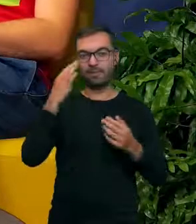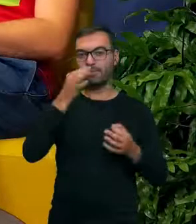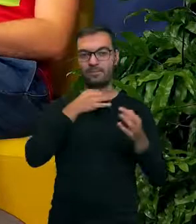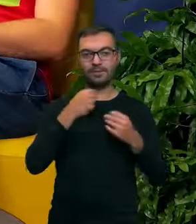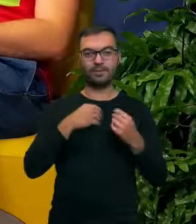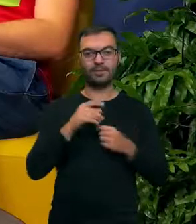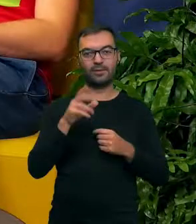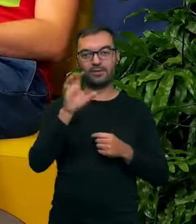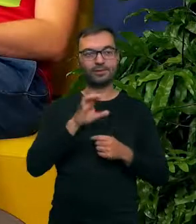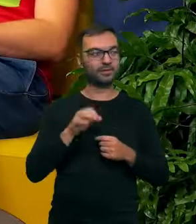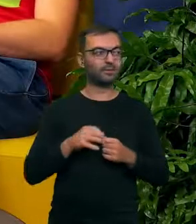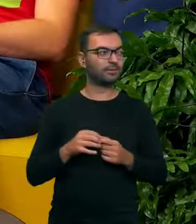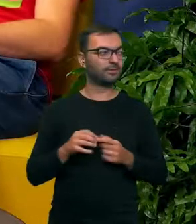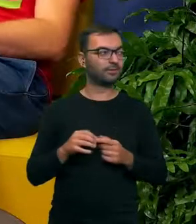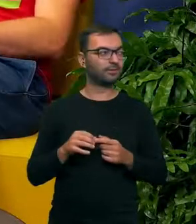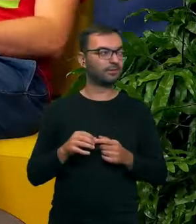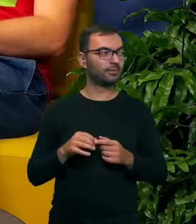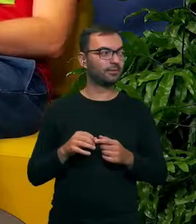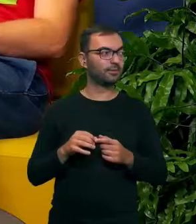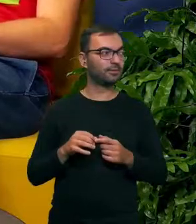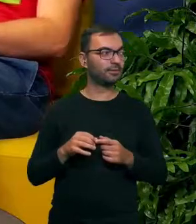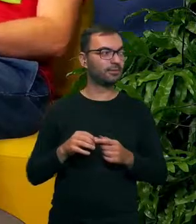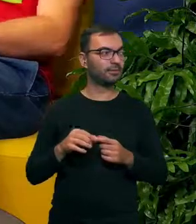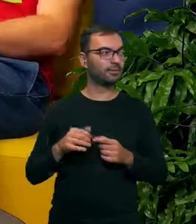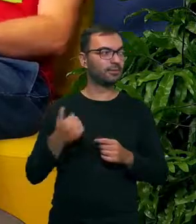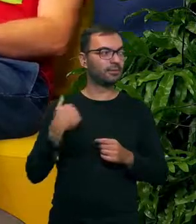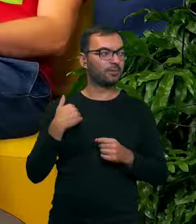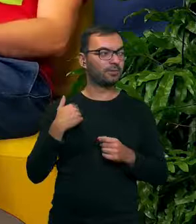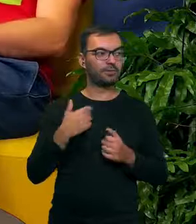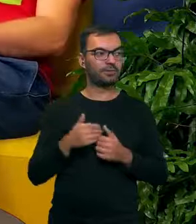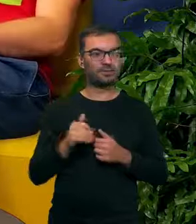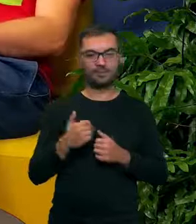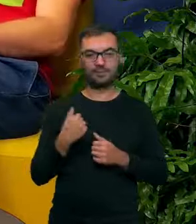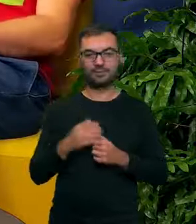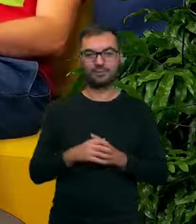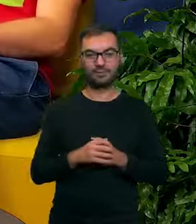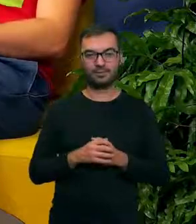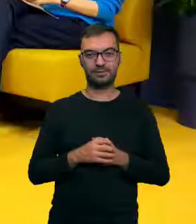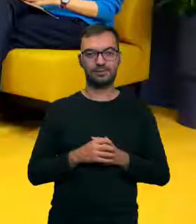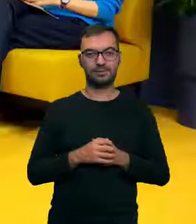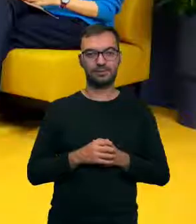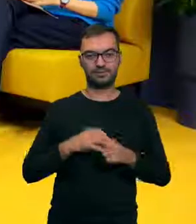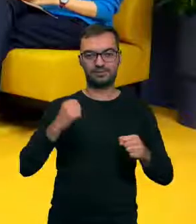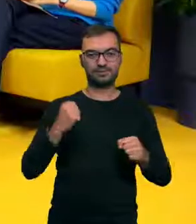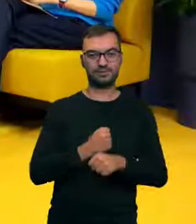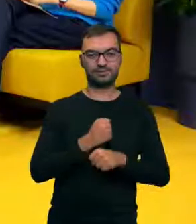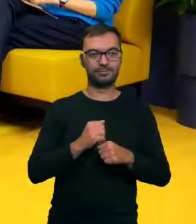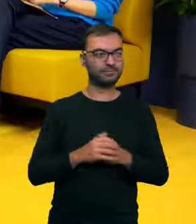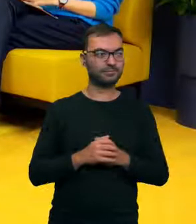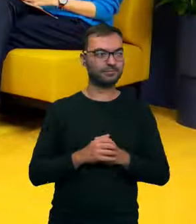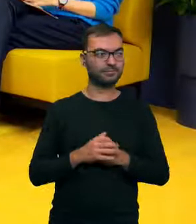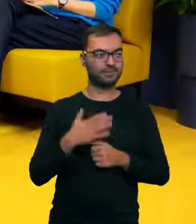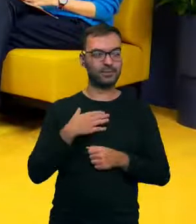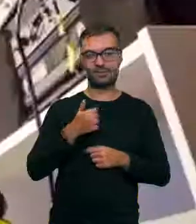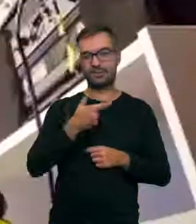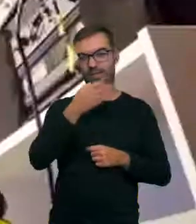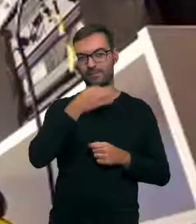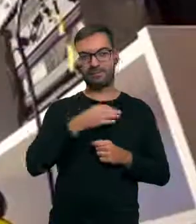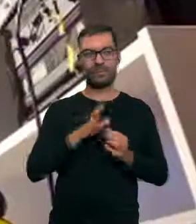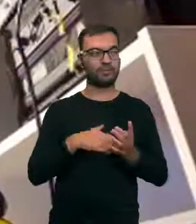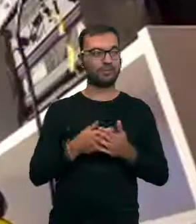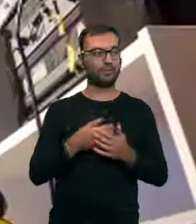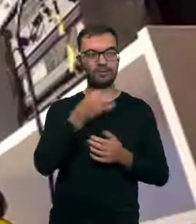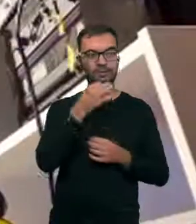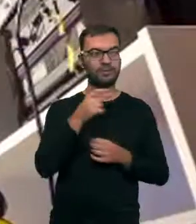pytania od widzów, cały czas na żywo. Nie było do ciebie pytań, po prostu. Nie było żadnych pytań do mnie. Słuchaj, ja tu jeszcze mam pytania, na przykład